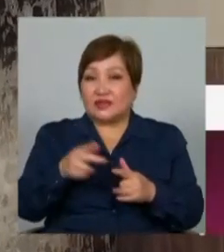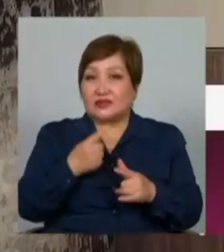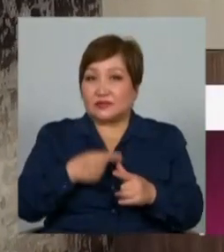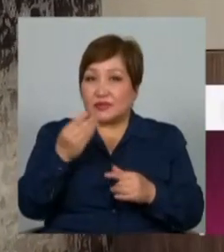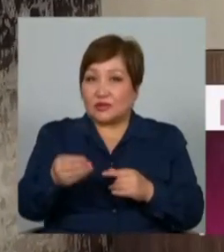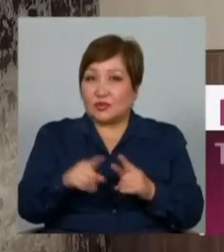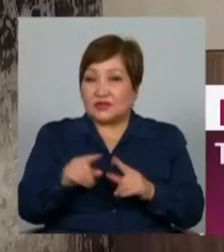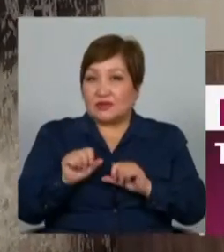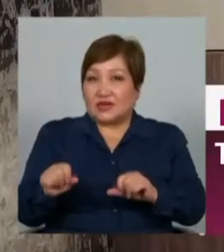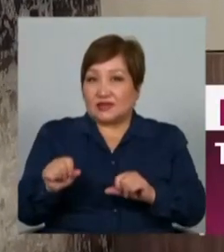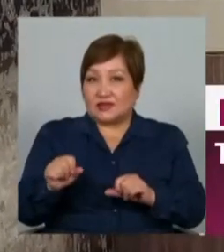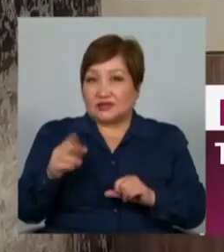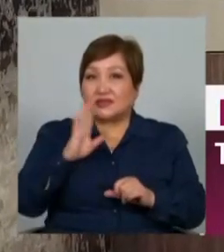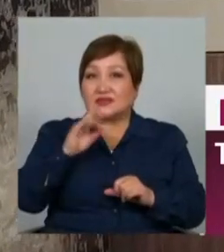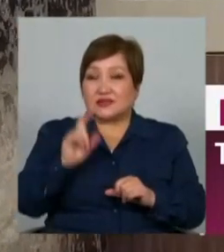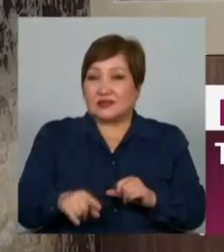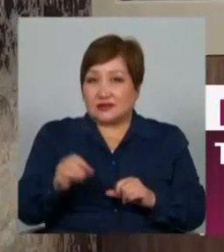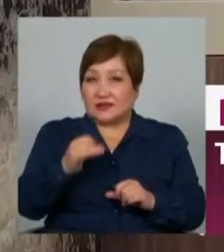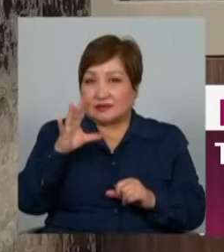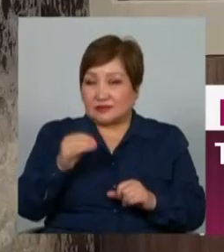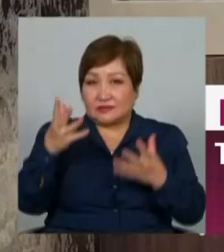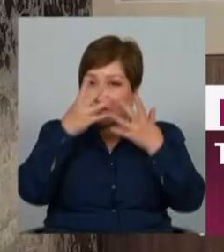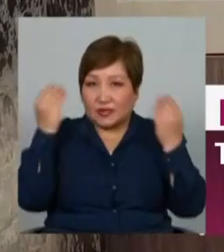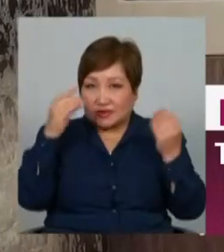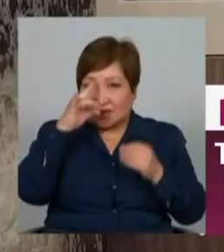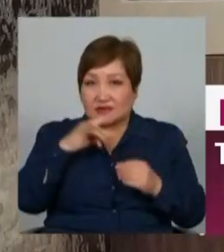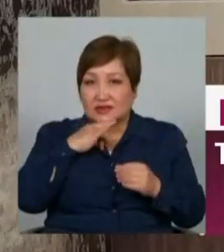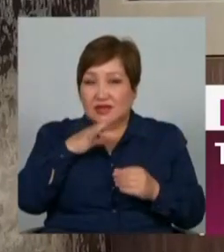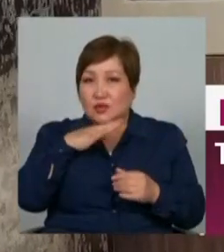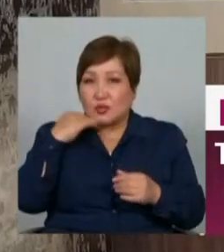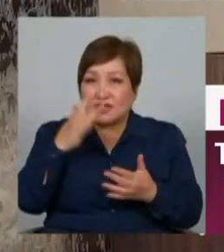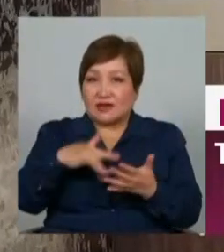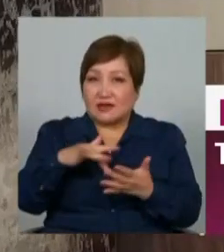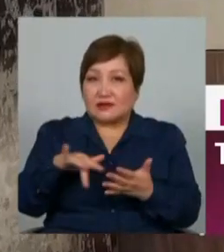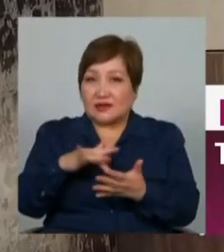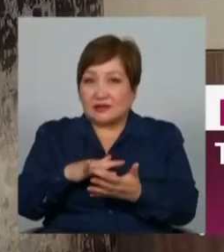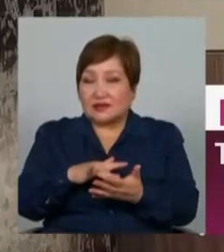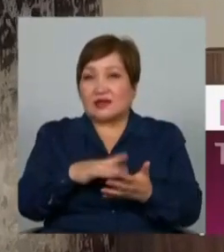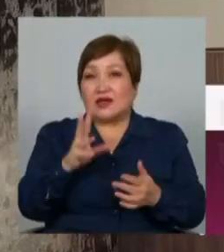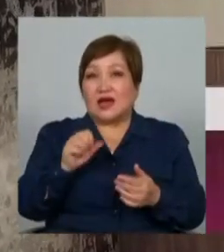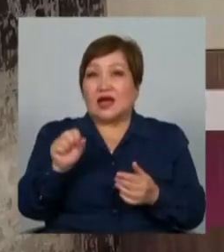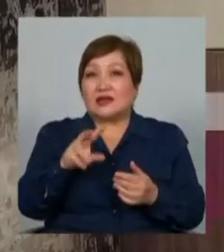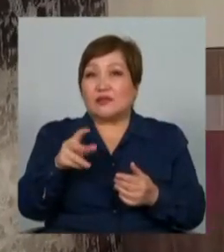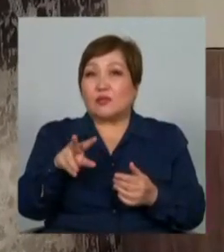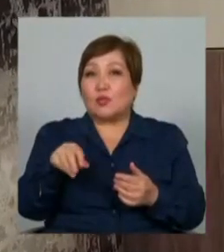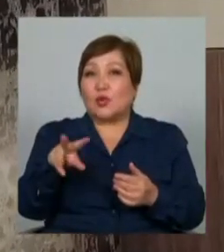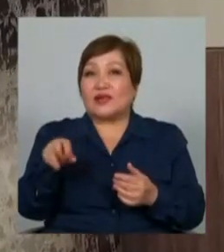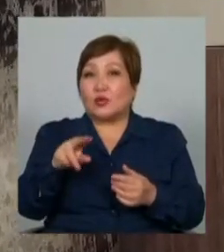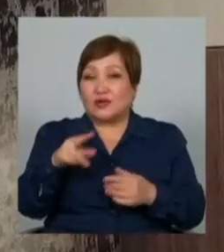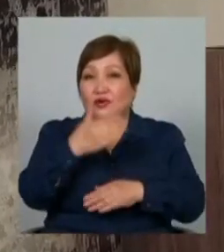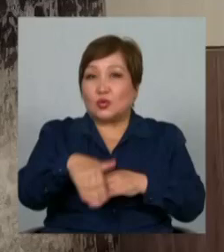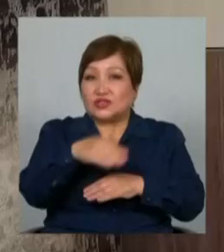тарих ешқашан ұмытпайды. Қазақстанда көптеген қалаларда Әлия Молдағұлова атындағы көшелер,